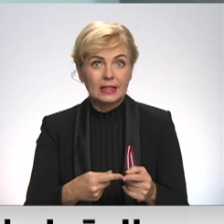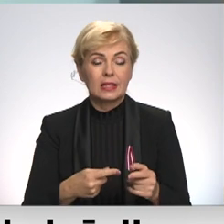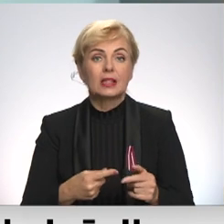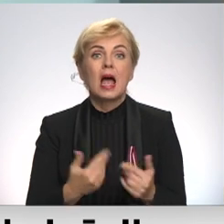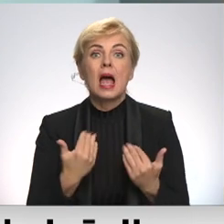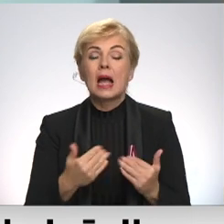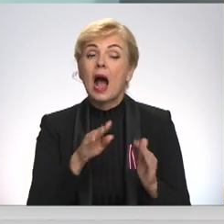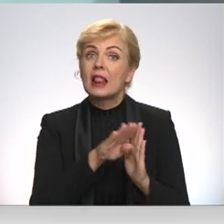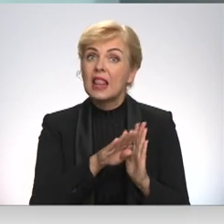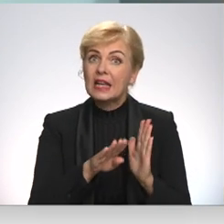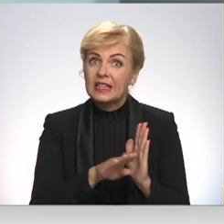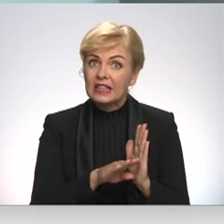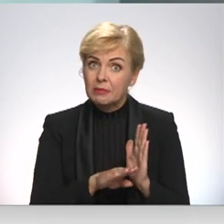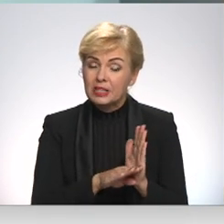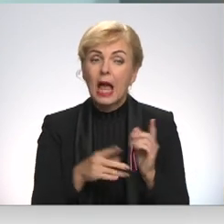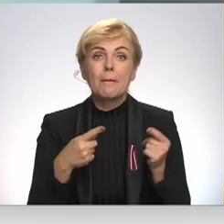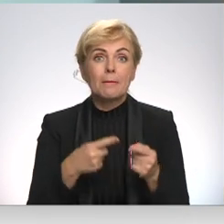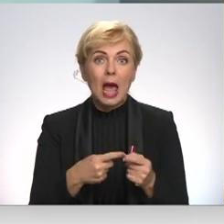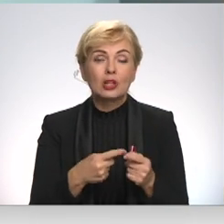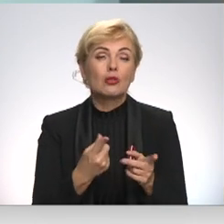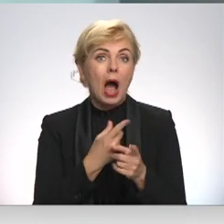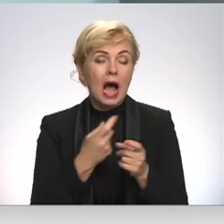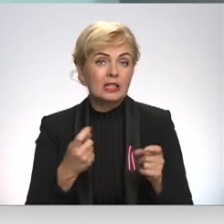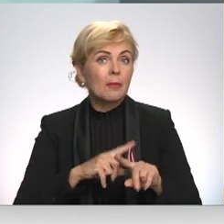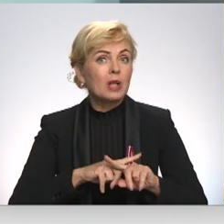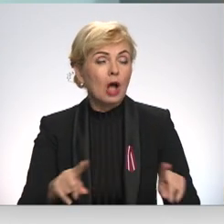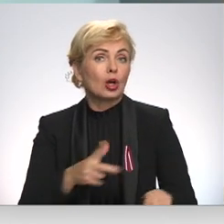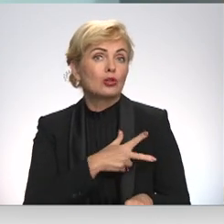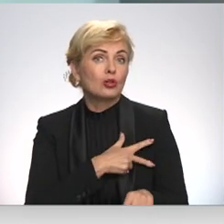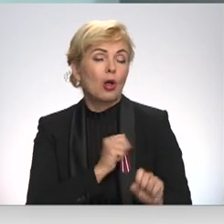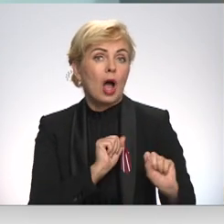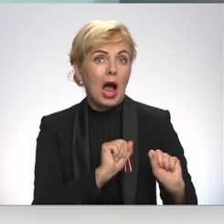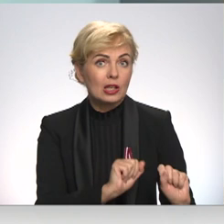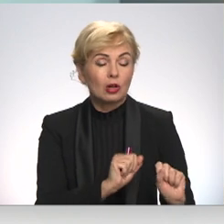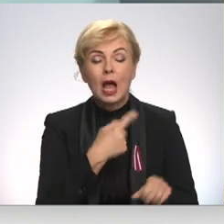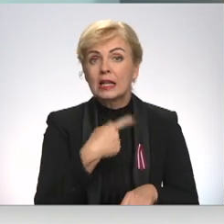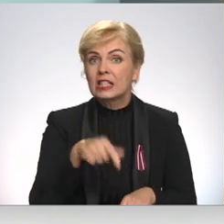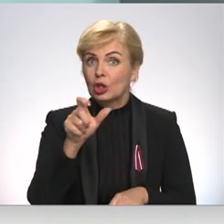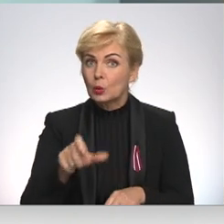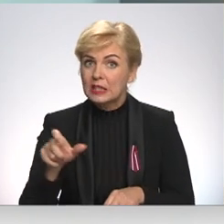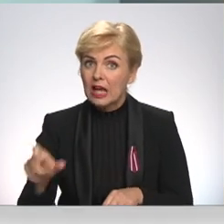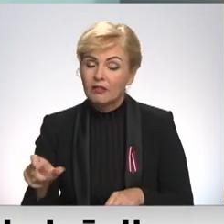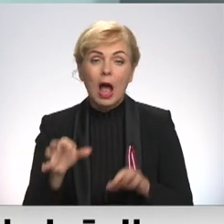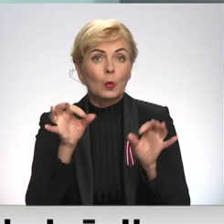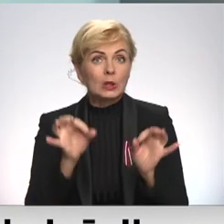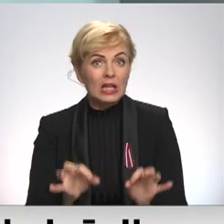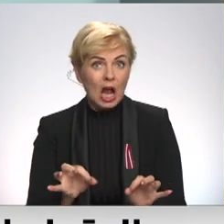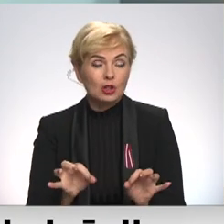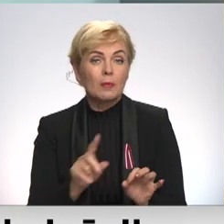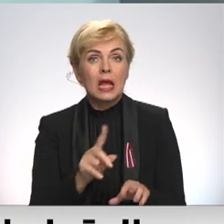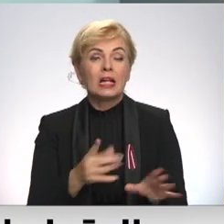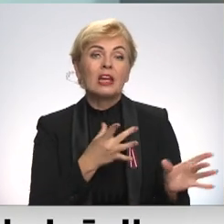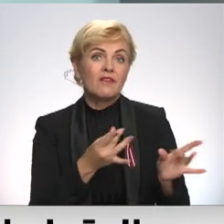Kā leģitīmais mērķis tika atzīts neatliekam sociāla vajadzība aizsargāt citu cilvēku tiesības, tas ir